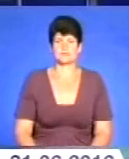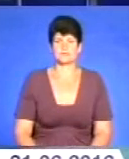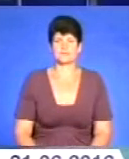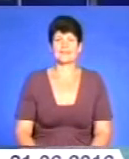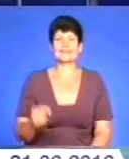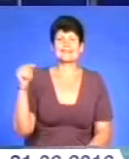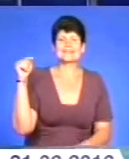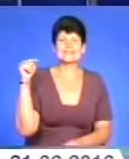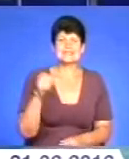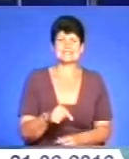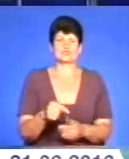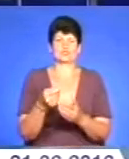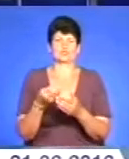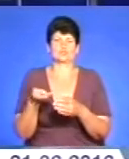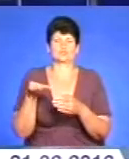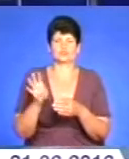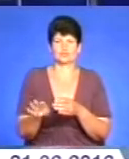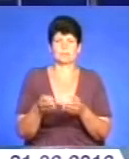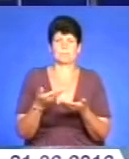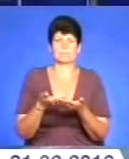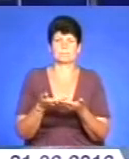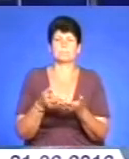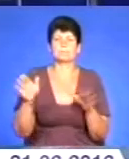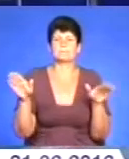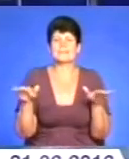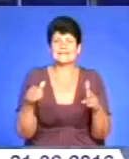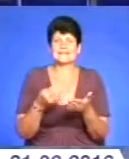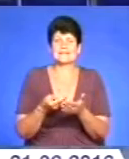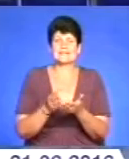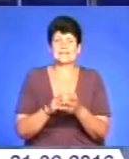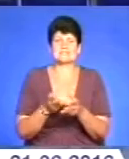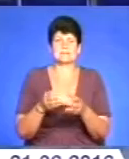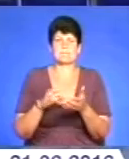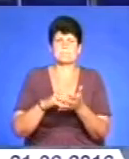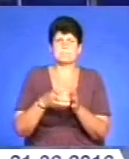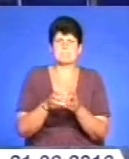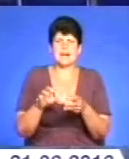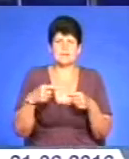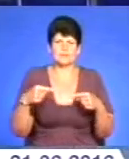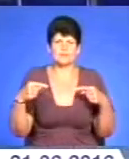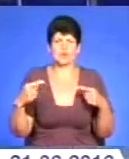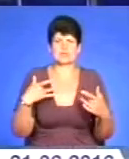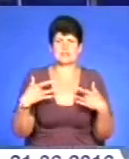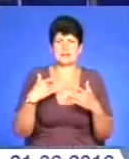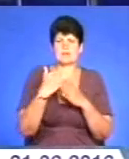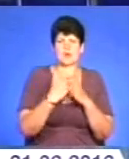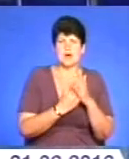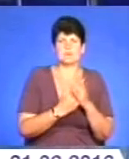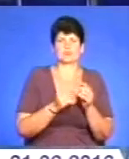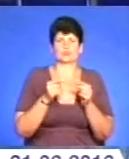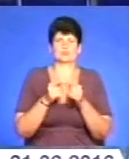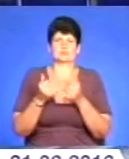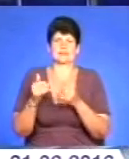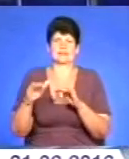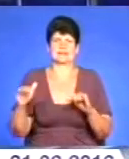1000 порцій печеної птиці, казани з борщами та кашами, конкурс печива, вогняне шоу, концертна програма та куточок для малюків.